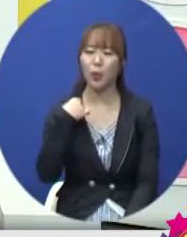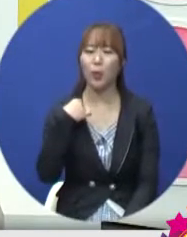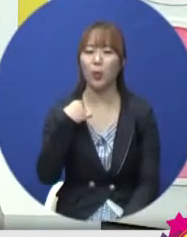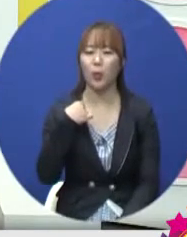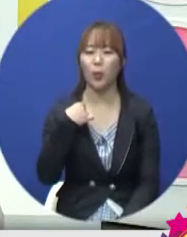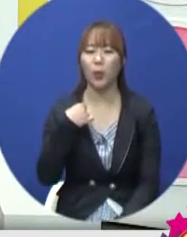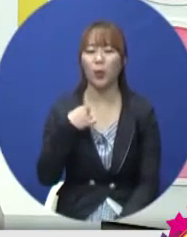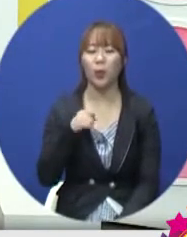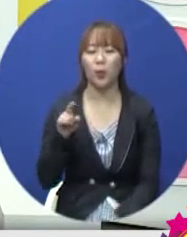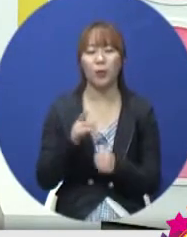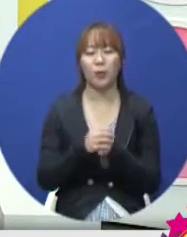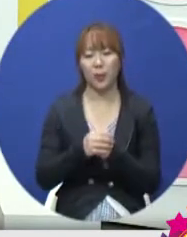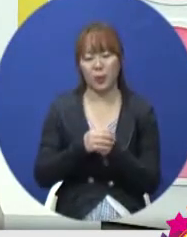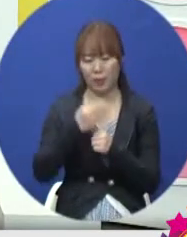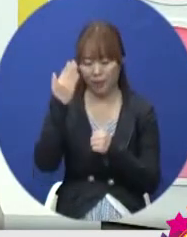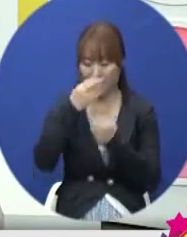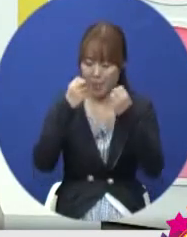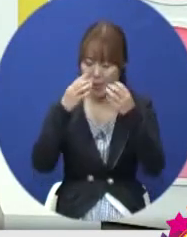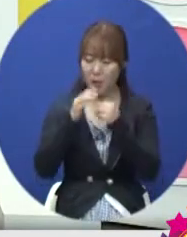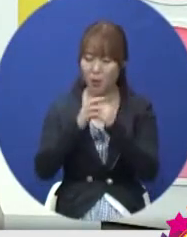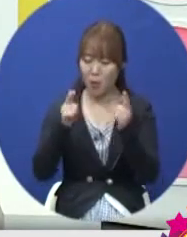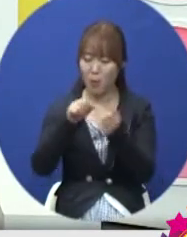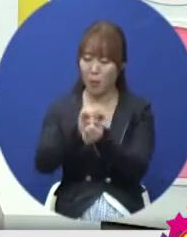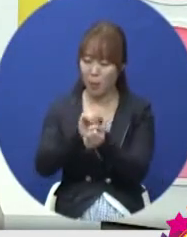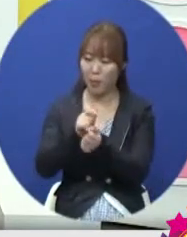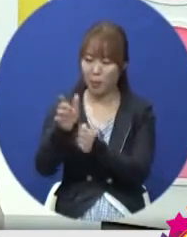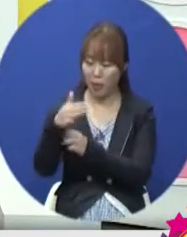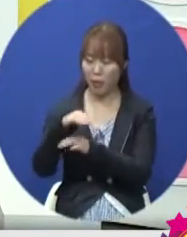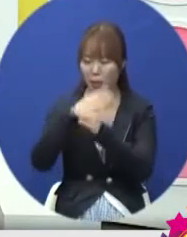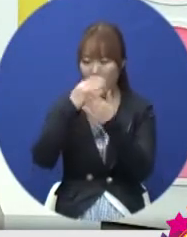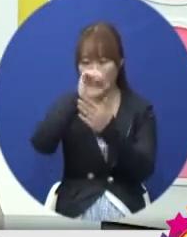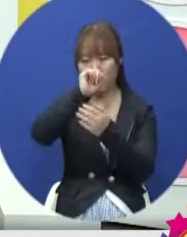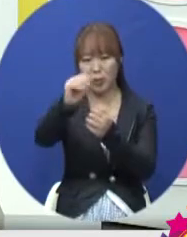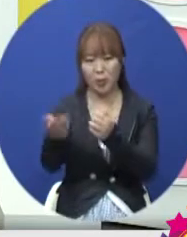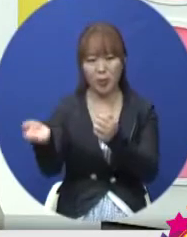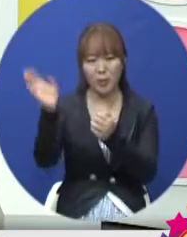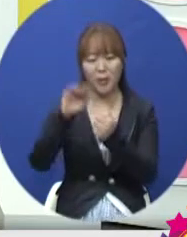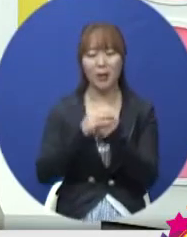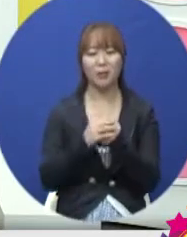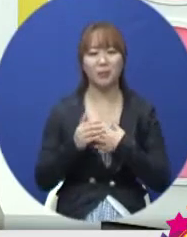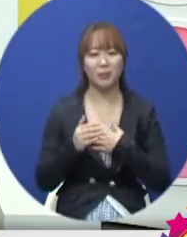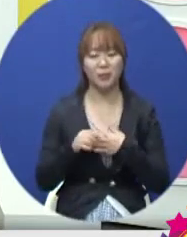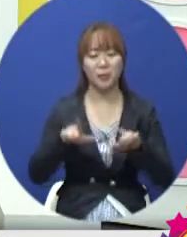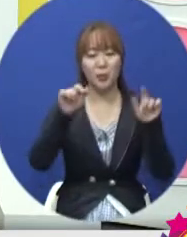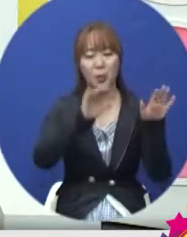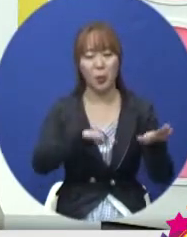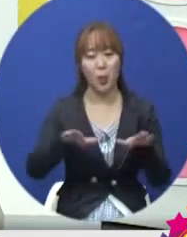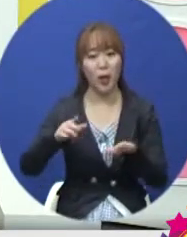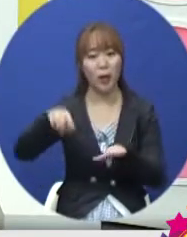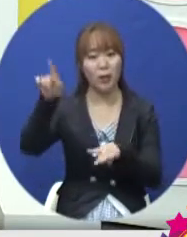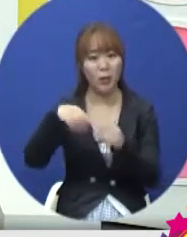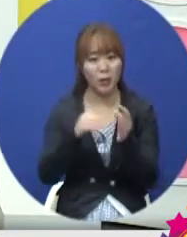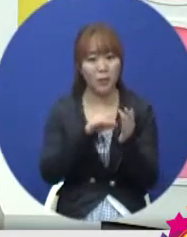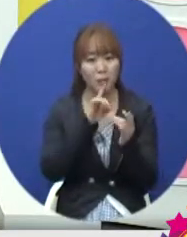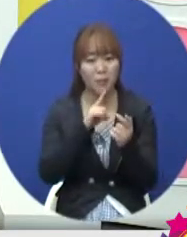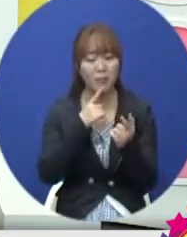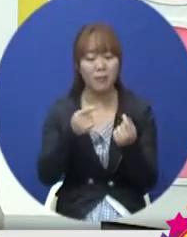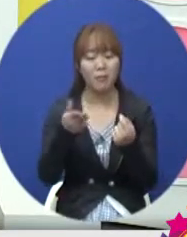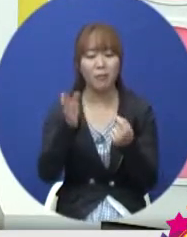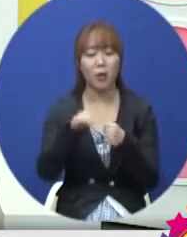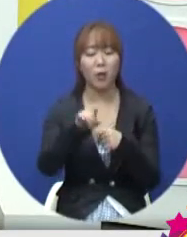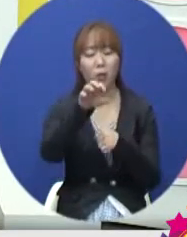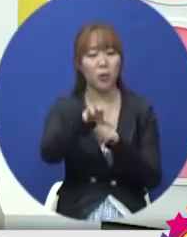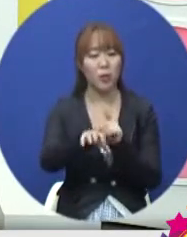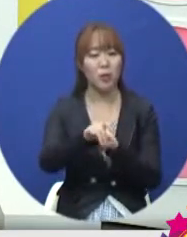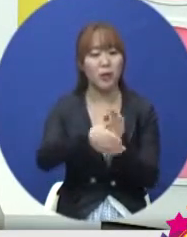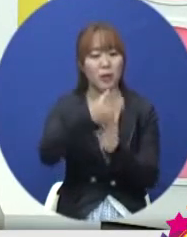뭐 이렇게 싱싱하고 해산물들 뭐 다 좋지만 네. 제가 동해 갔다 그랬잖아요. 네. 네. 근데